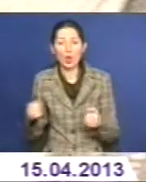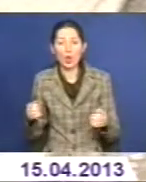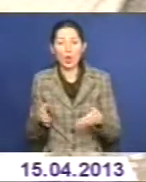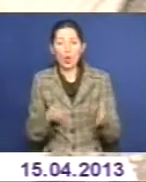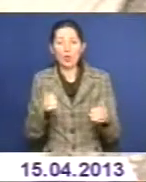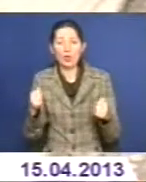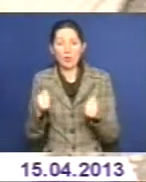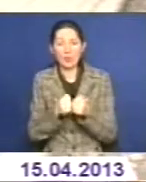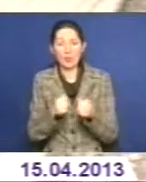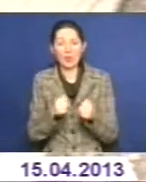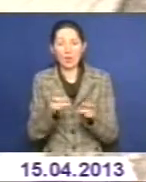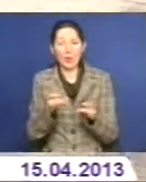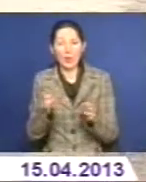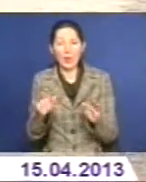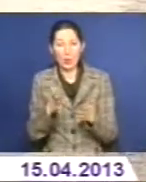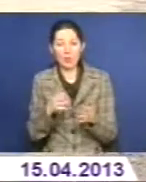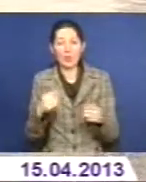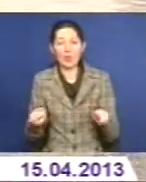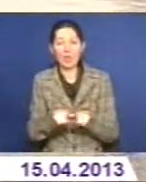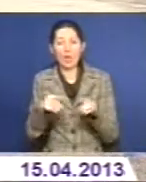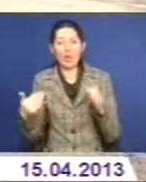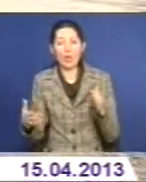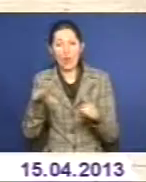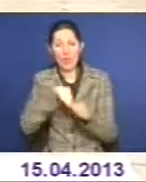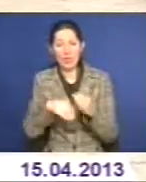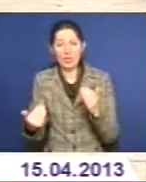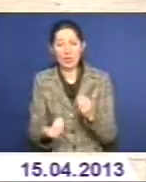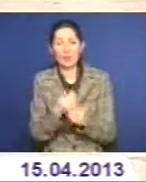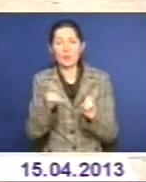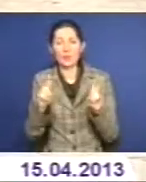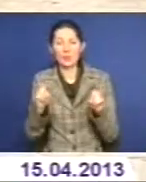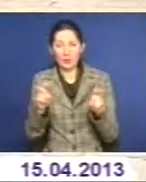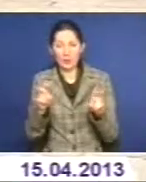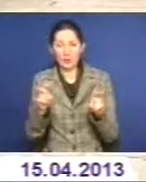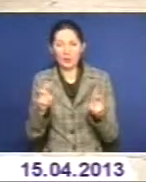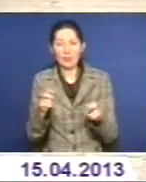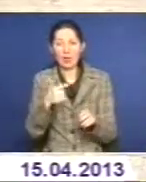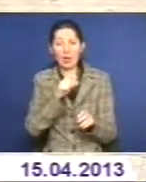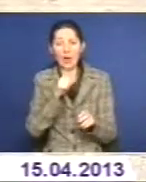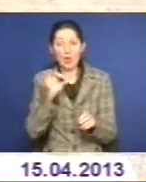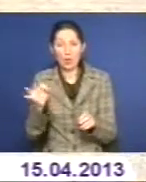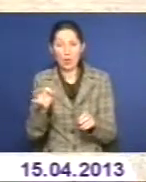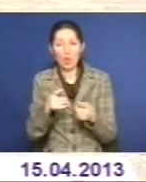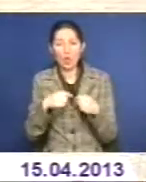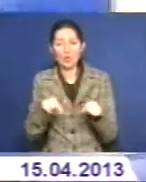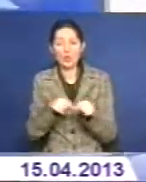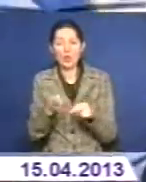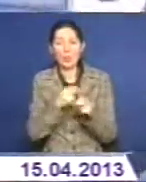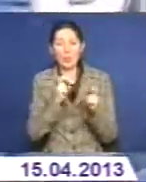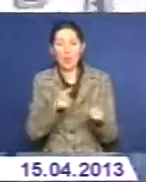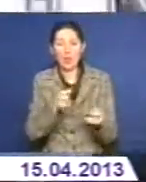правила дорожнього руху вводять нові терміни – газон, острівець безпеки, денні ходові вогні, маневрування.